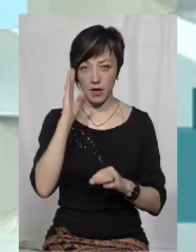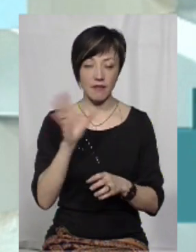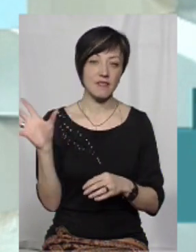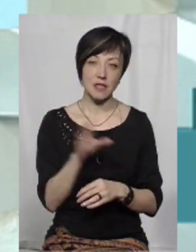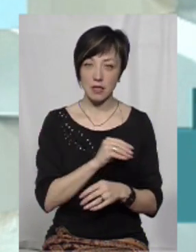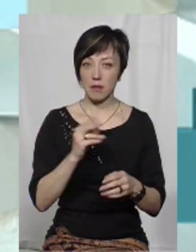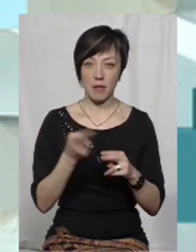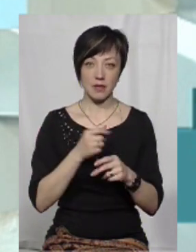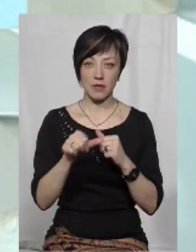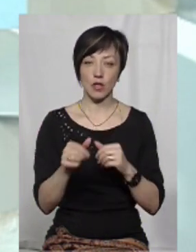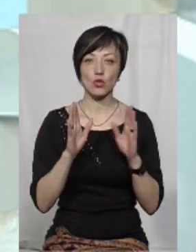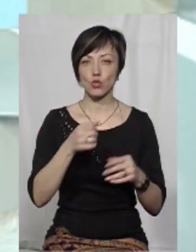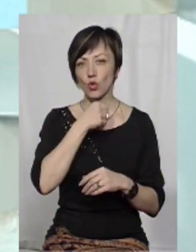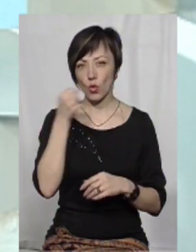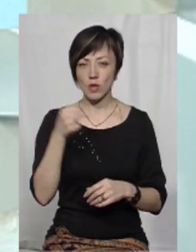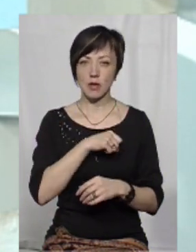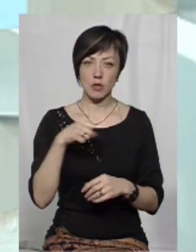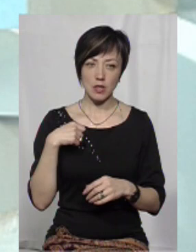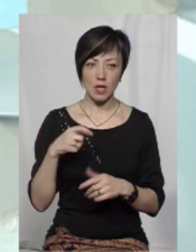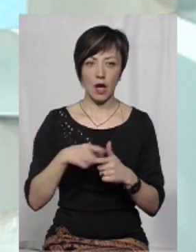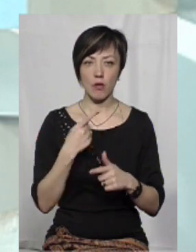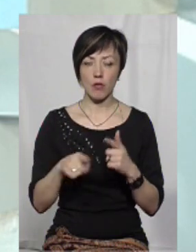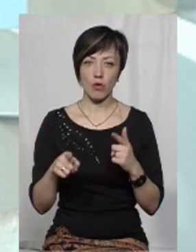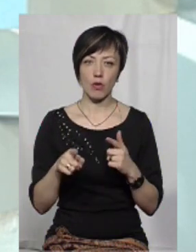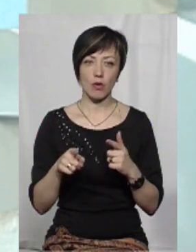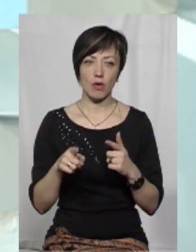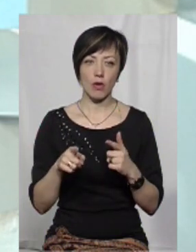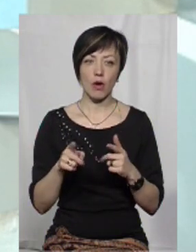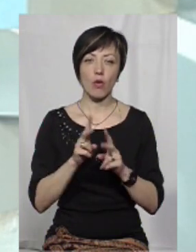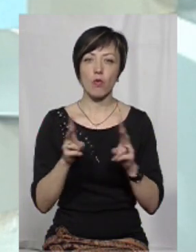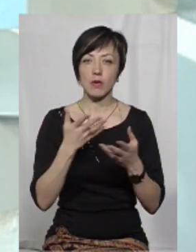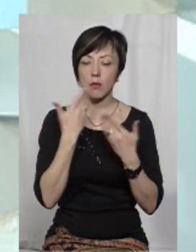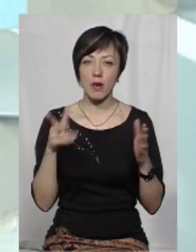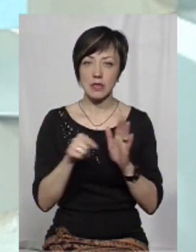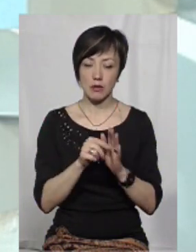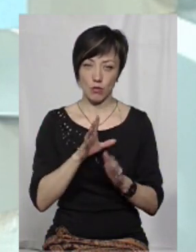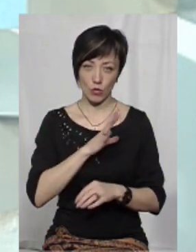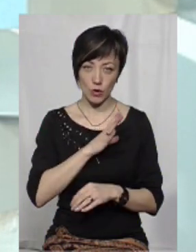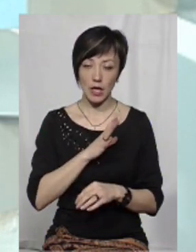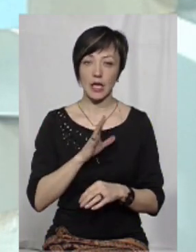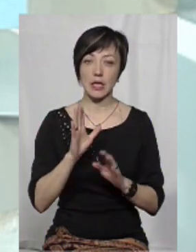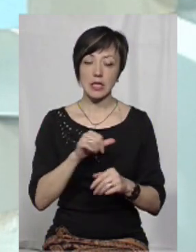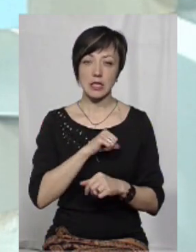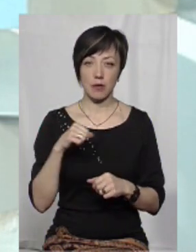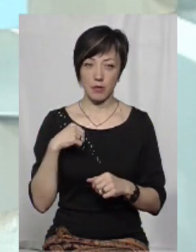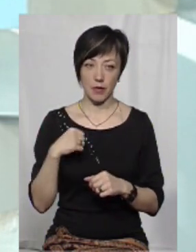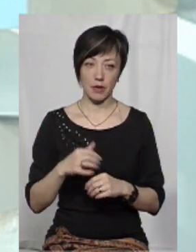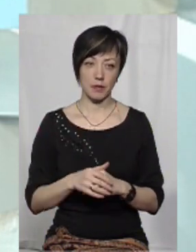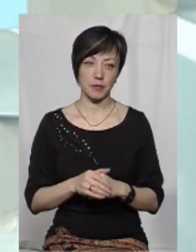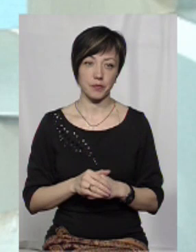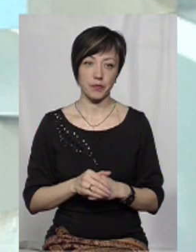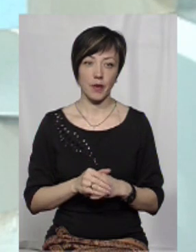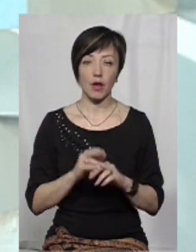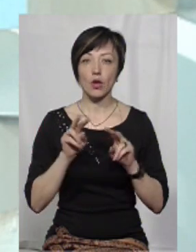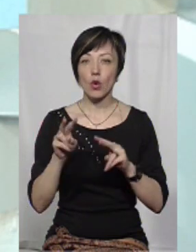без винятку. Тільки ну, дуже дорослі, дуже самостійні, або кого зовсім нема з ким бути. От, тільки самі і так